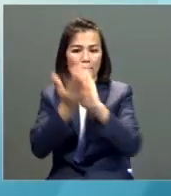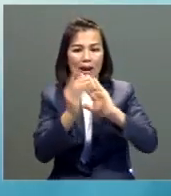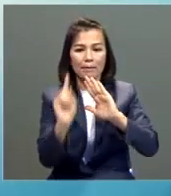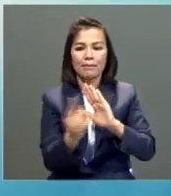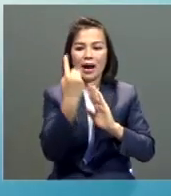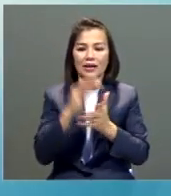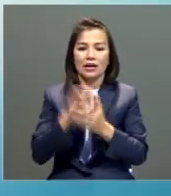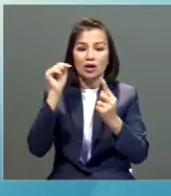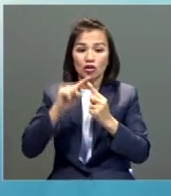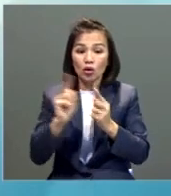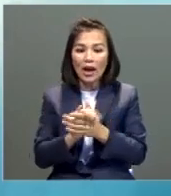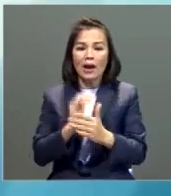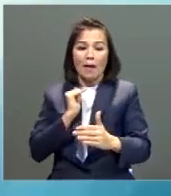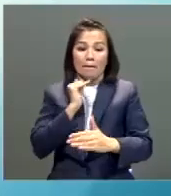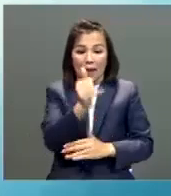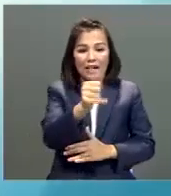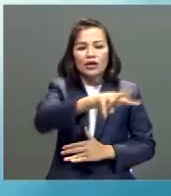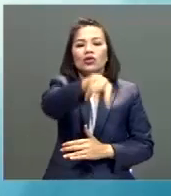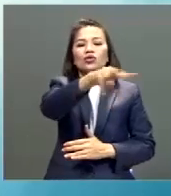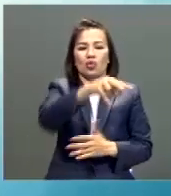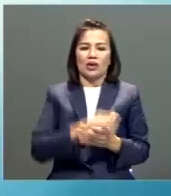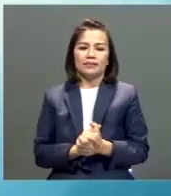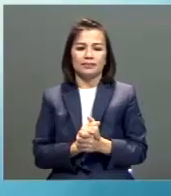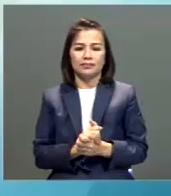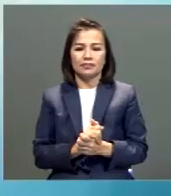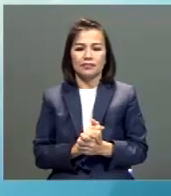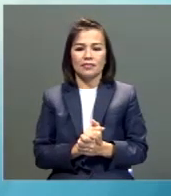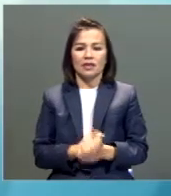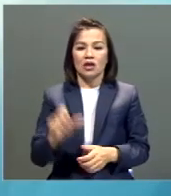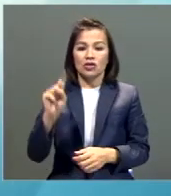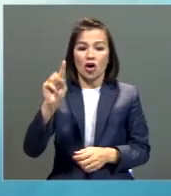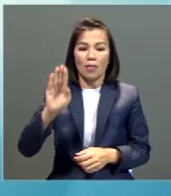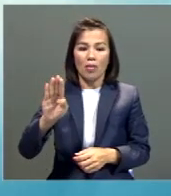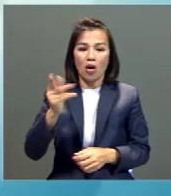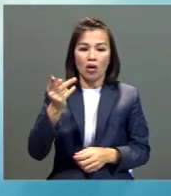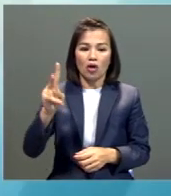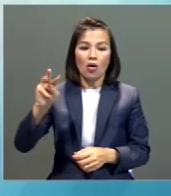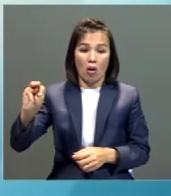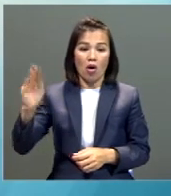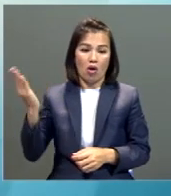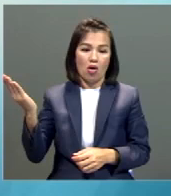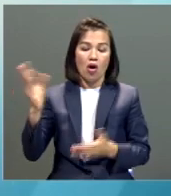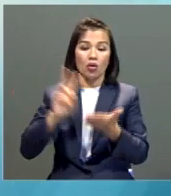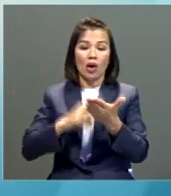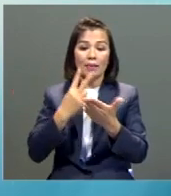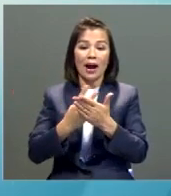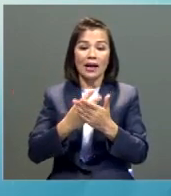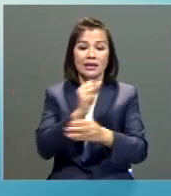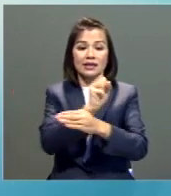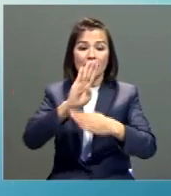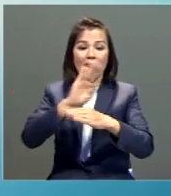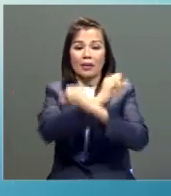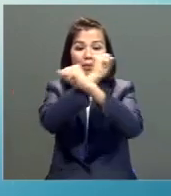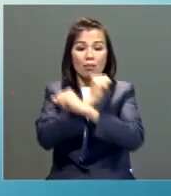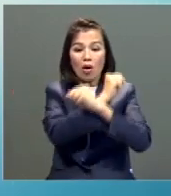าเป็น active case finding สปคม.ก็คือเป็นสถาบันป้องกันควบคุมโรคเขต